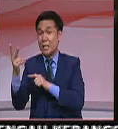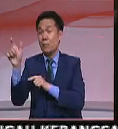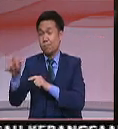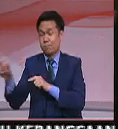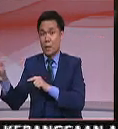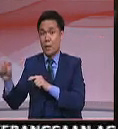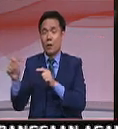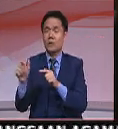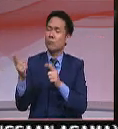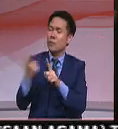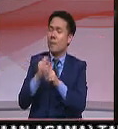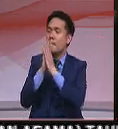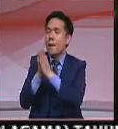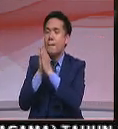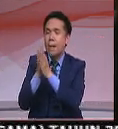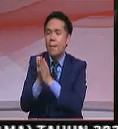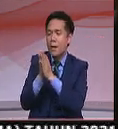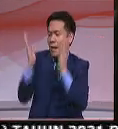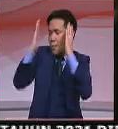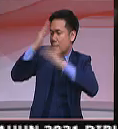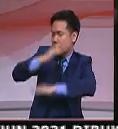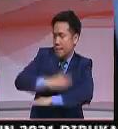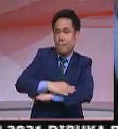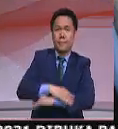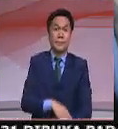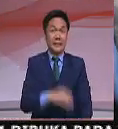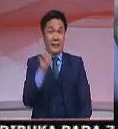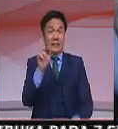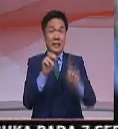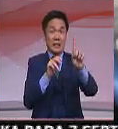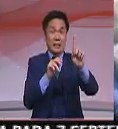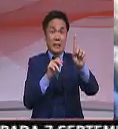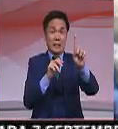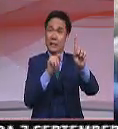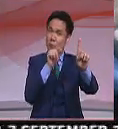Turut dirampas 4 kilogram dadah dan kira-kira